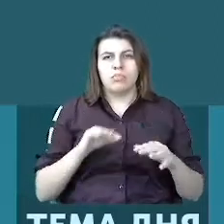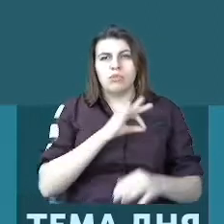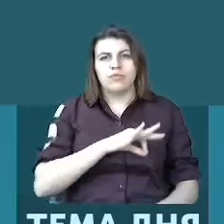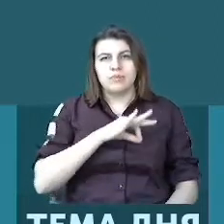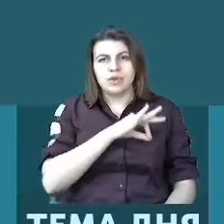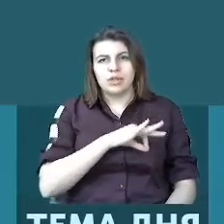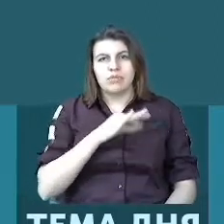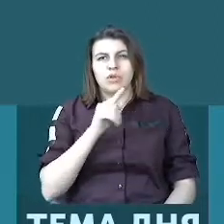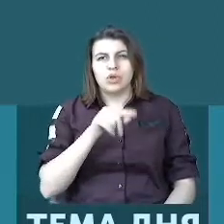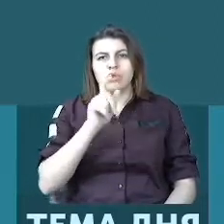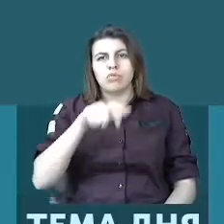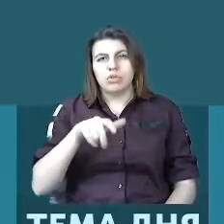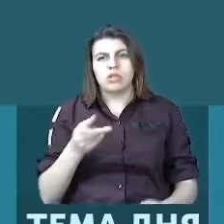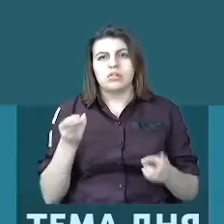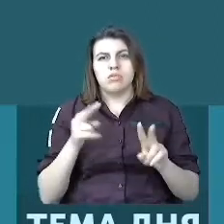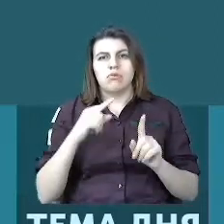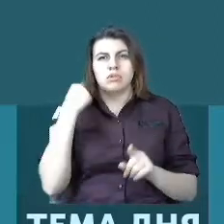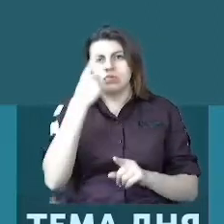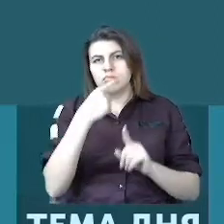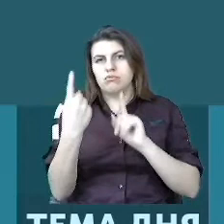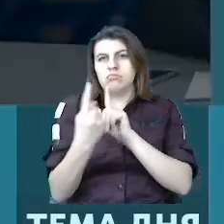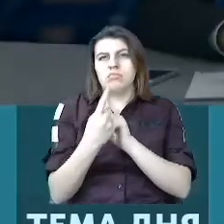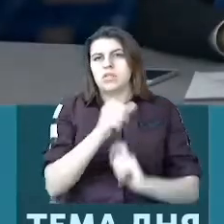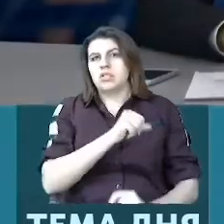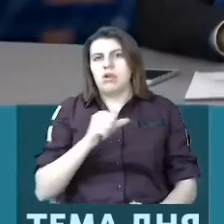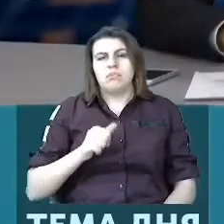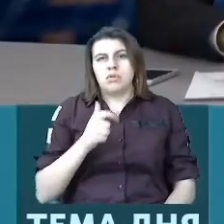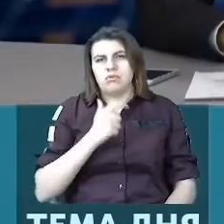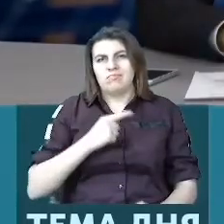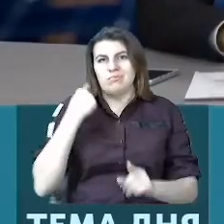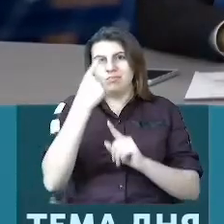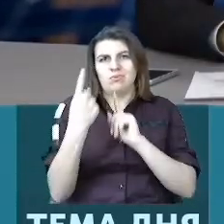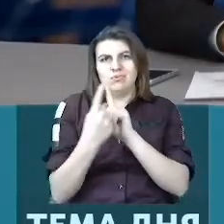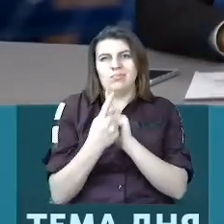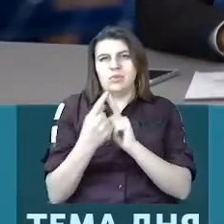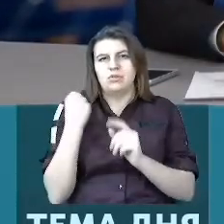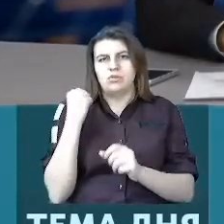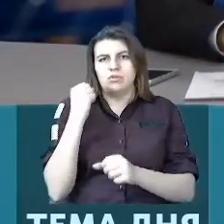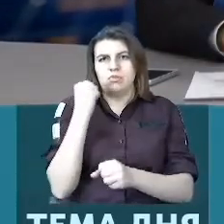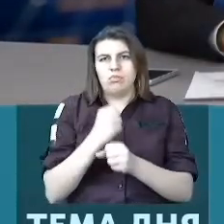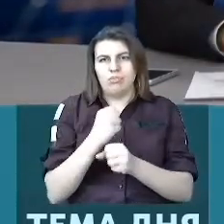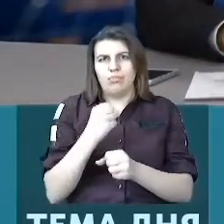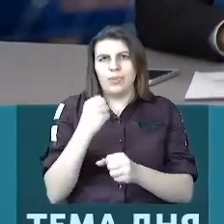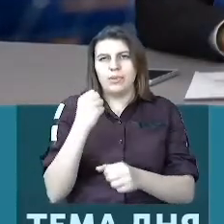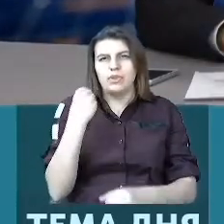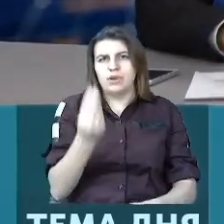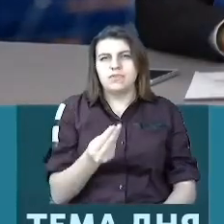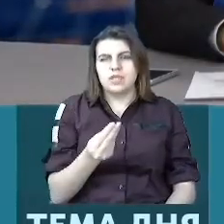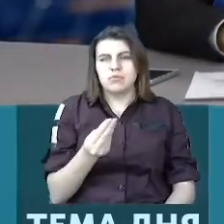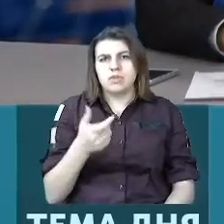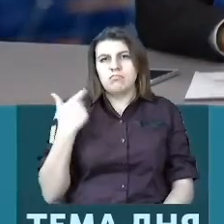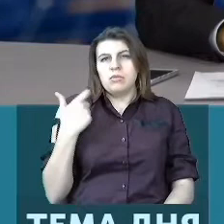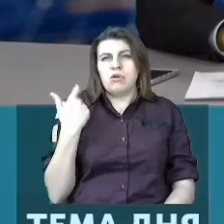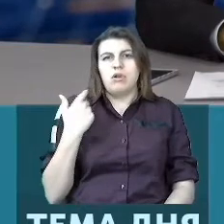людина залишиться сам на сам з роботодавцем. Тобто держава вже навіть і